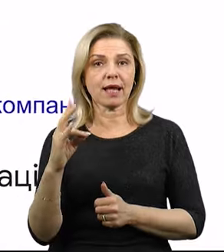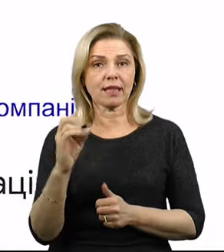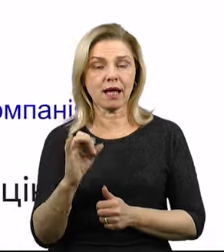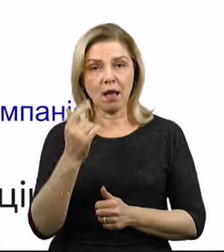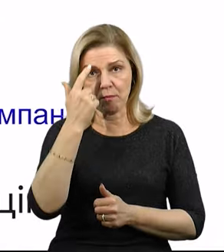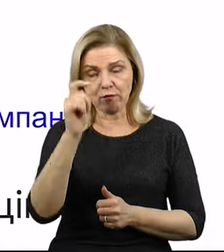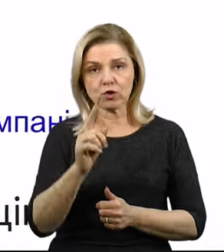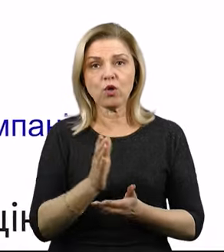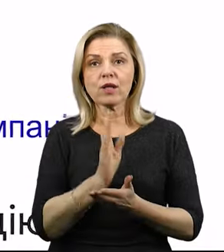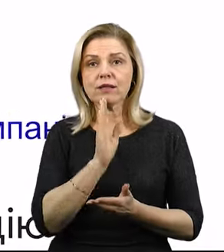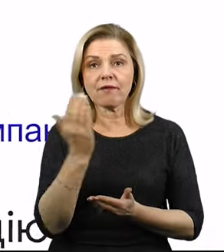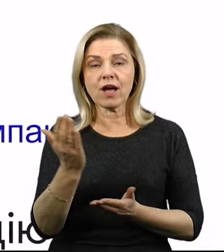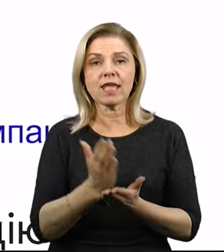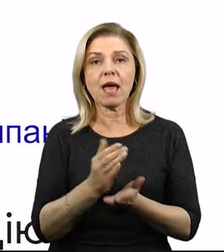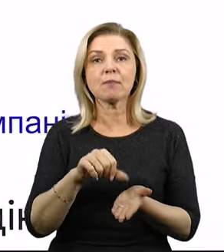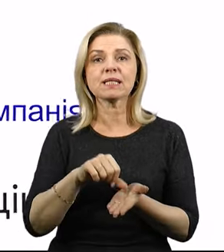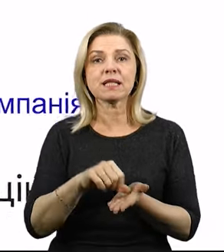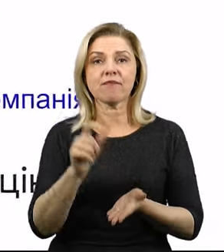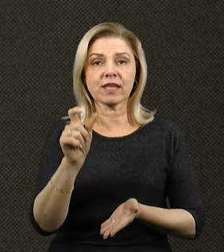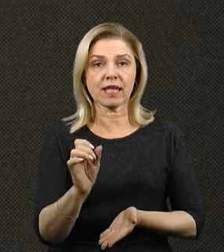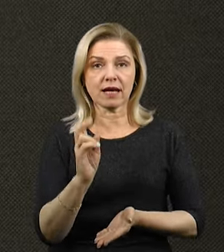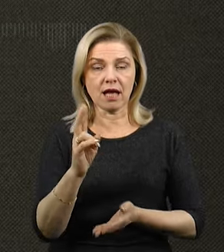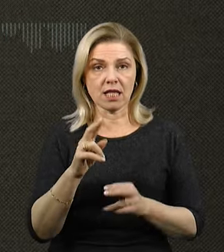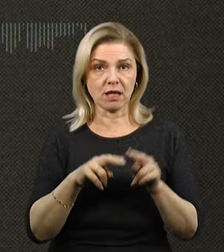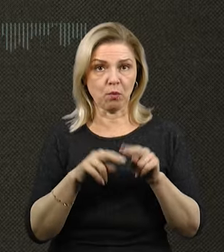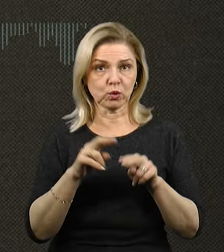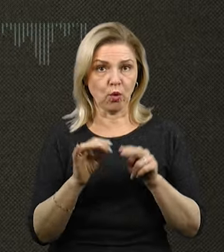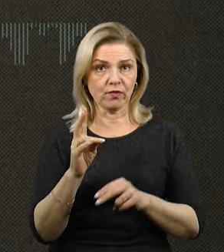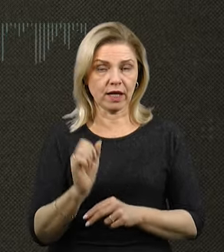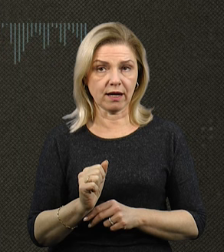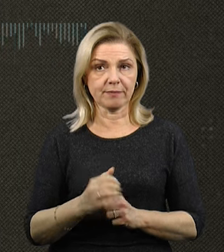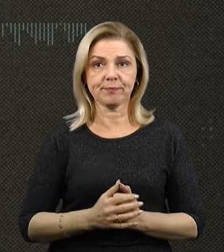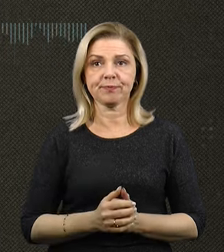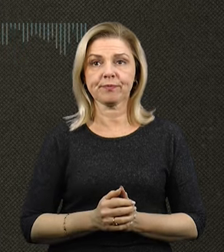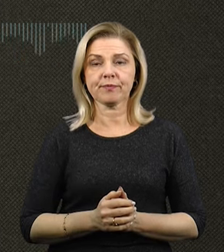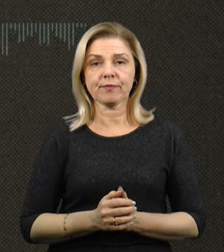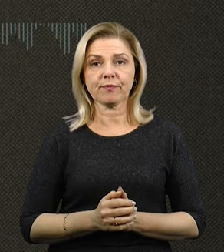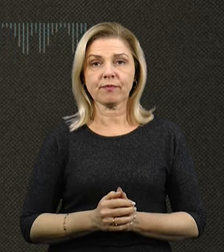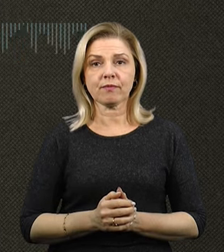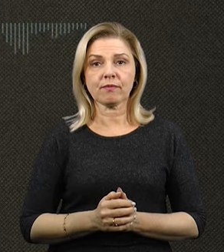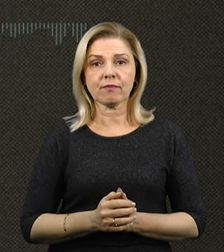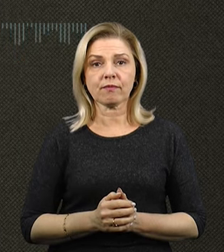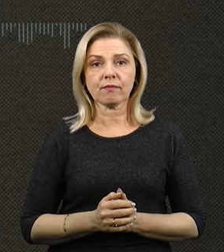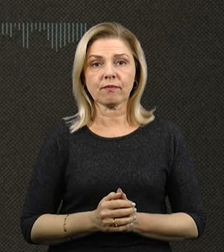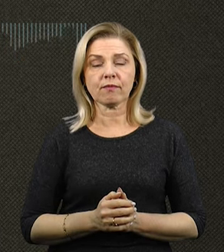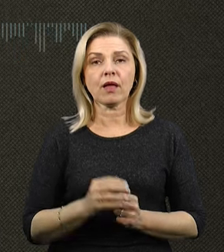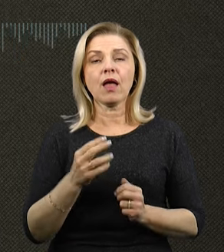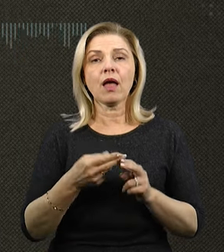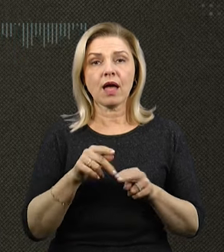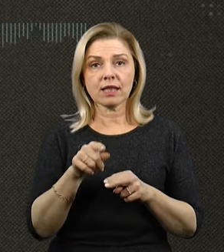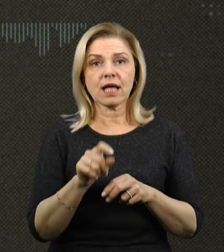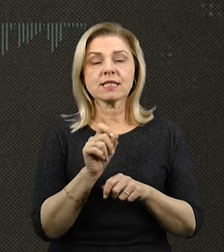повідомила що вона є представницею забудовника строительство закончено и будет отделочноная работа значит для этого